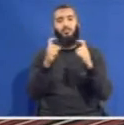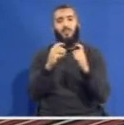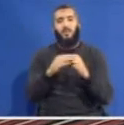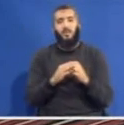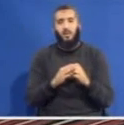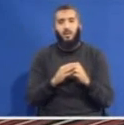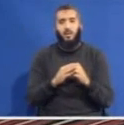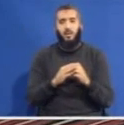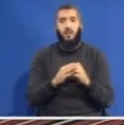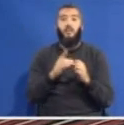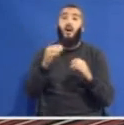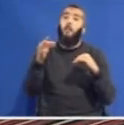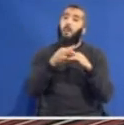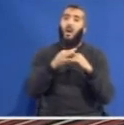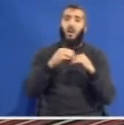جابني لدارنا.